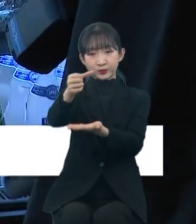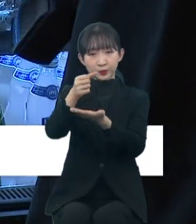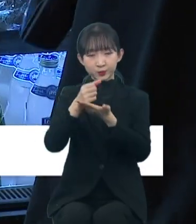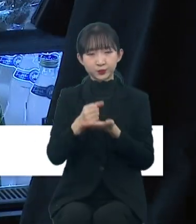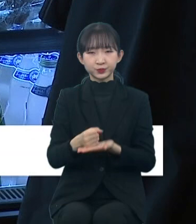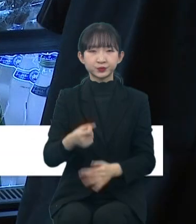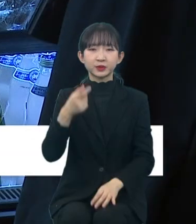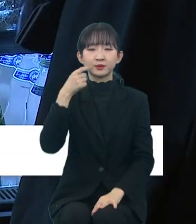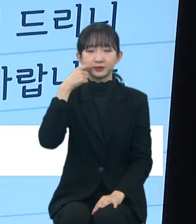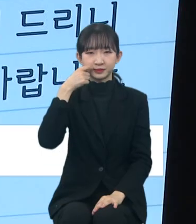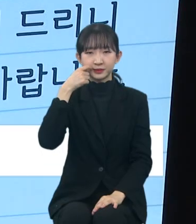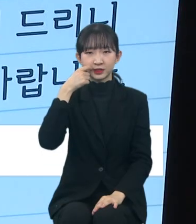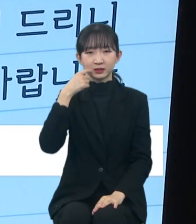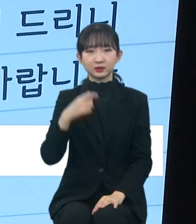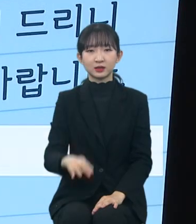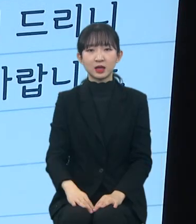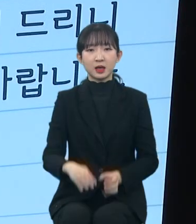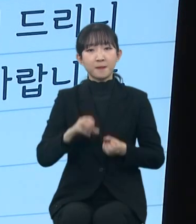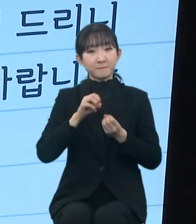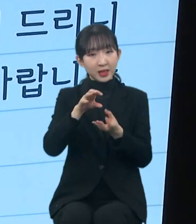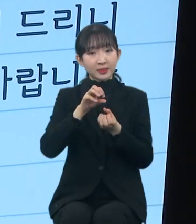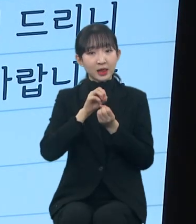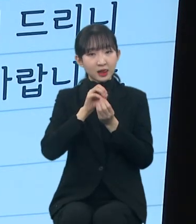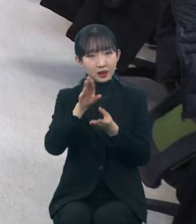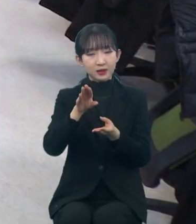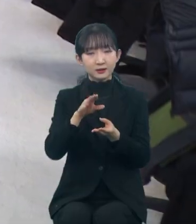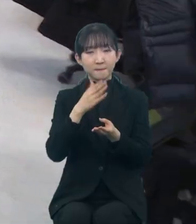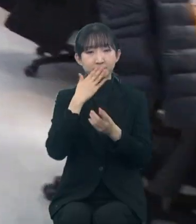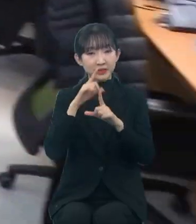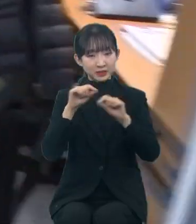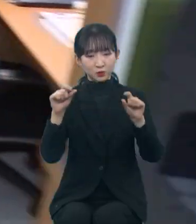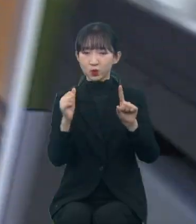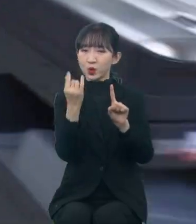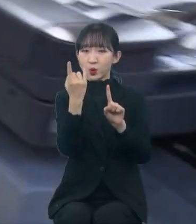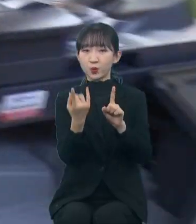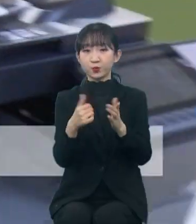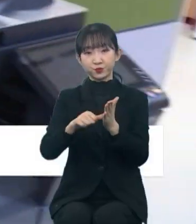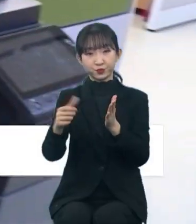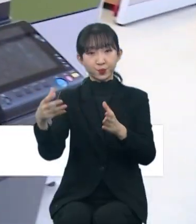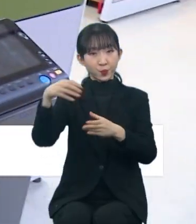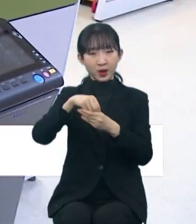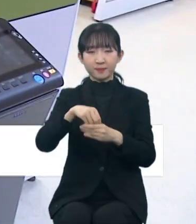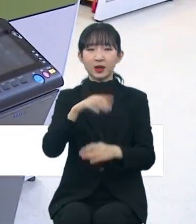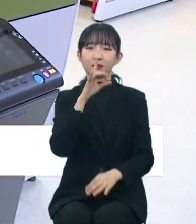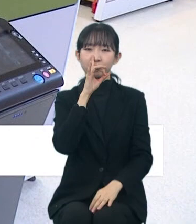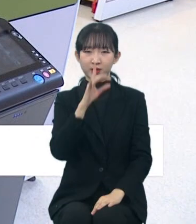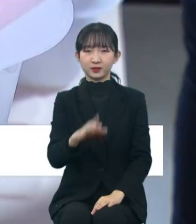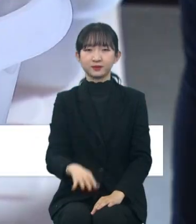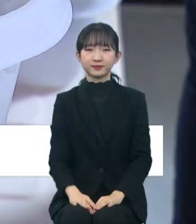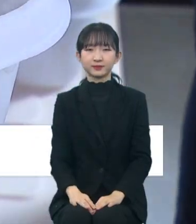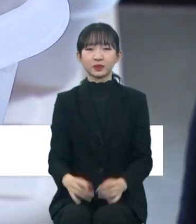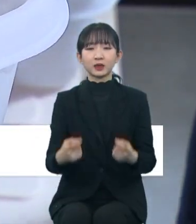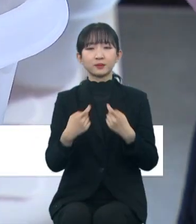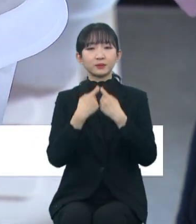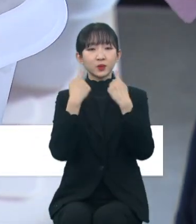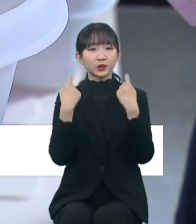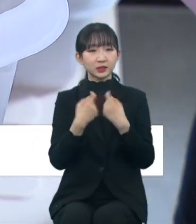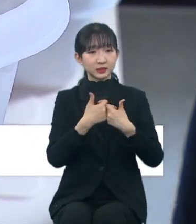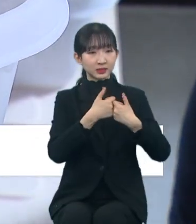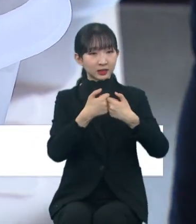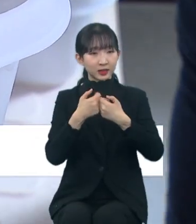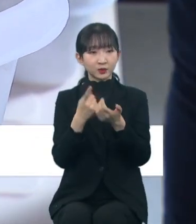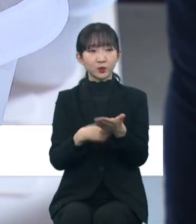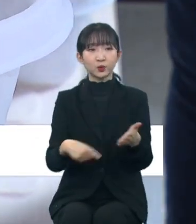일회용품이 포함된 배달음식도 허용되지 않습니다. 인천시는 또 회의나 민원인 상담을 위한 다회용 컵